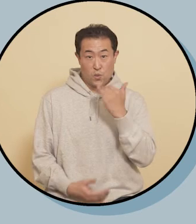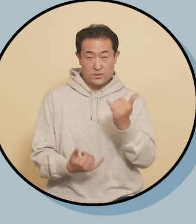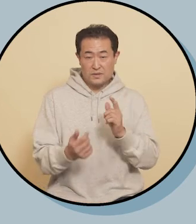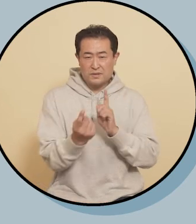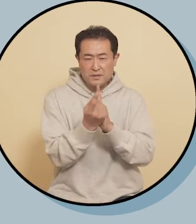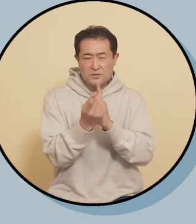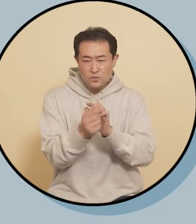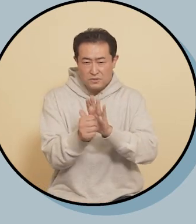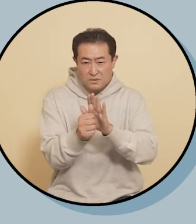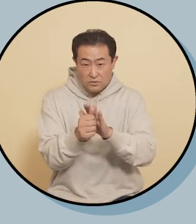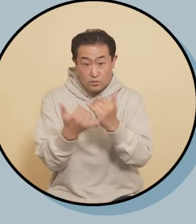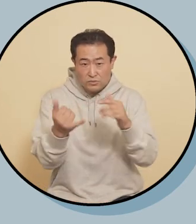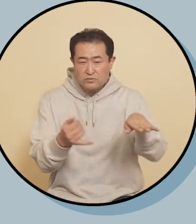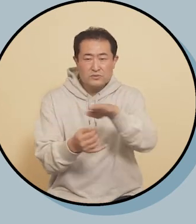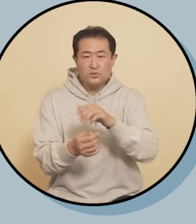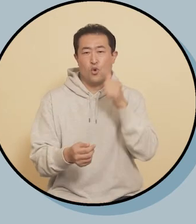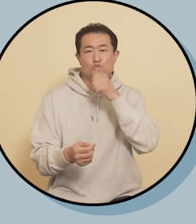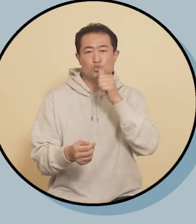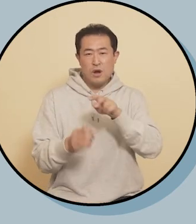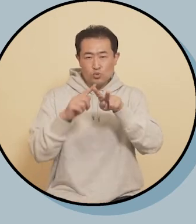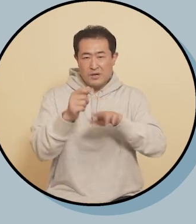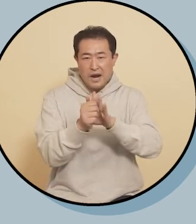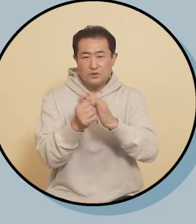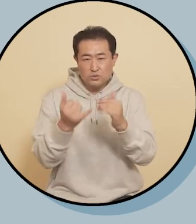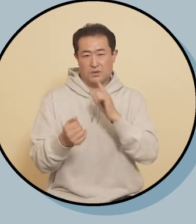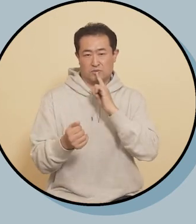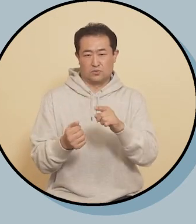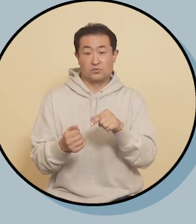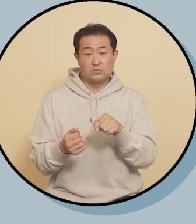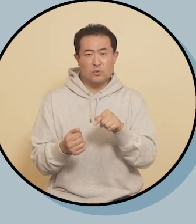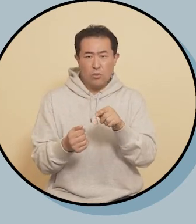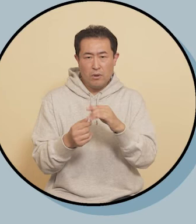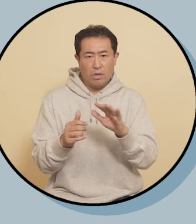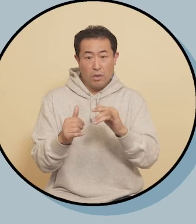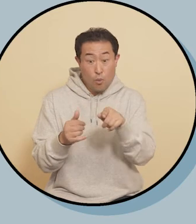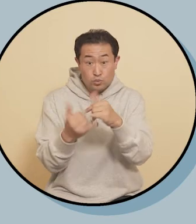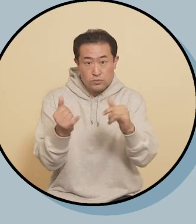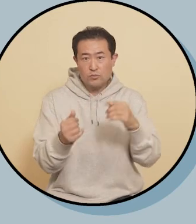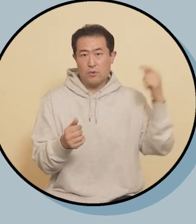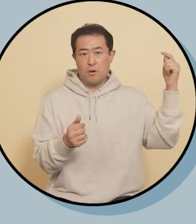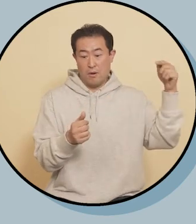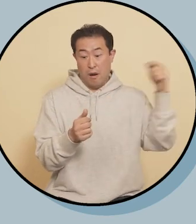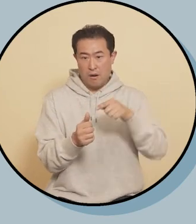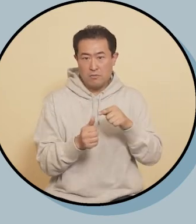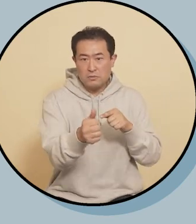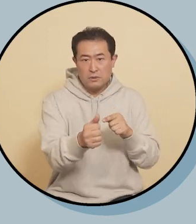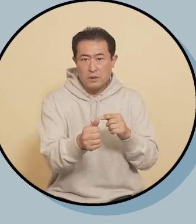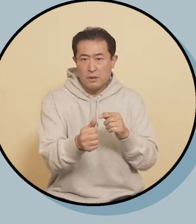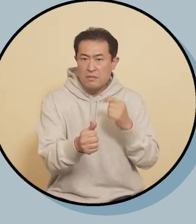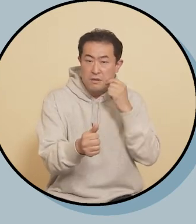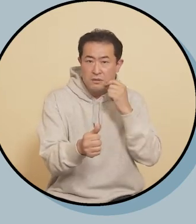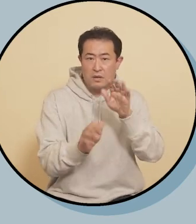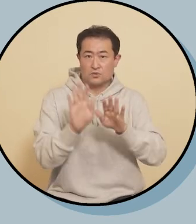誤算のもうろう者のまあ支援をする方を通訳介助者っていうふうにないと思うんですけどその方々が未だなかなかこう派遣できてい